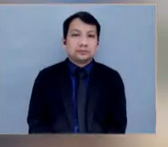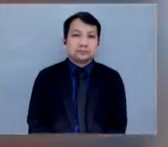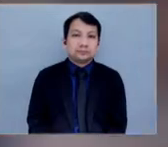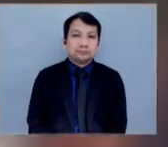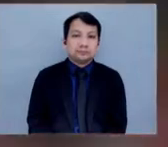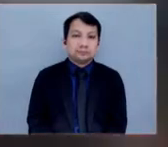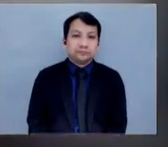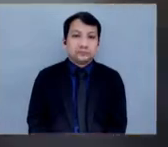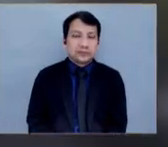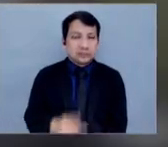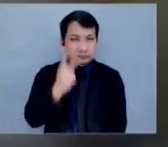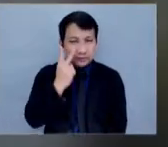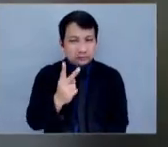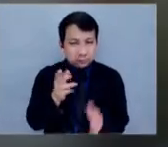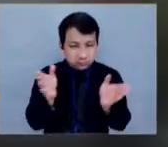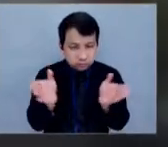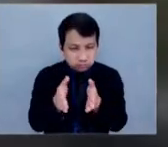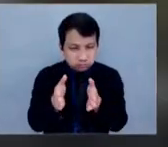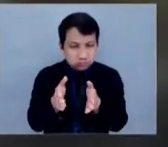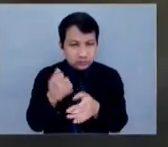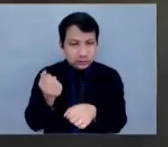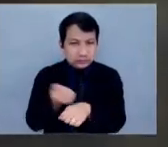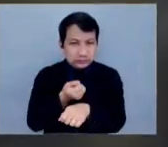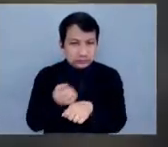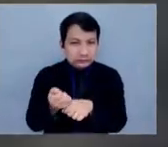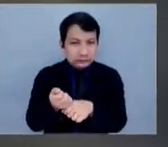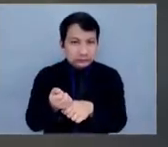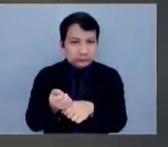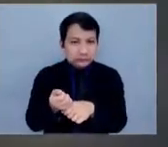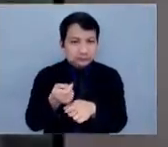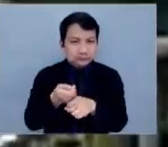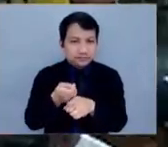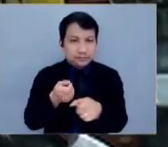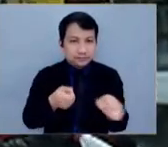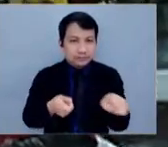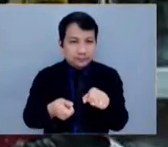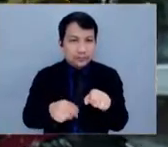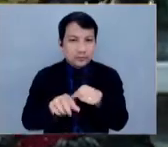Makitid ang mga daan kaya nahirapan ang mga truck ng bumberong makapasok.